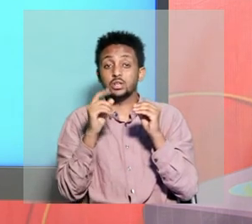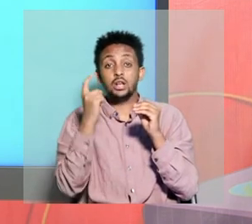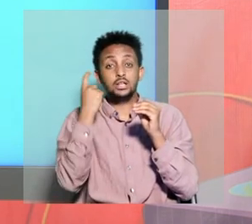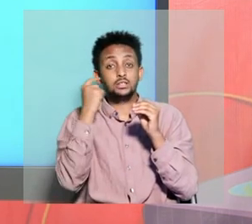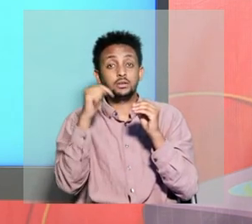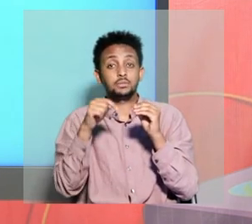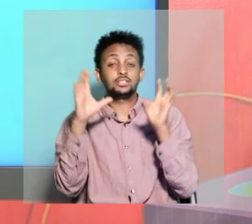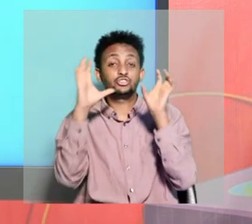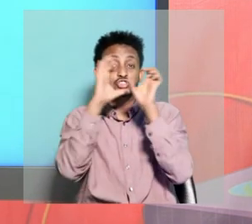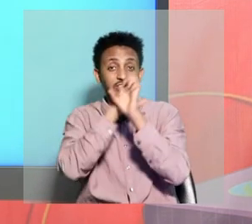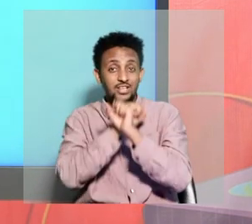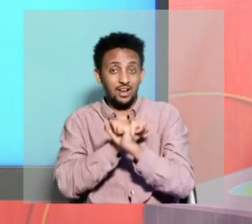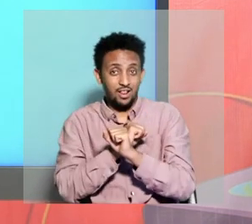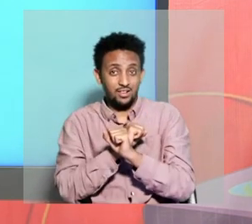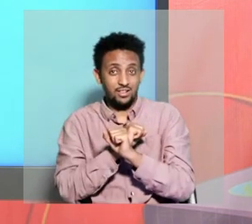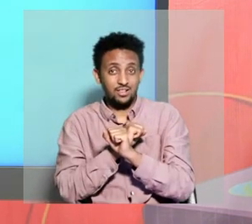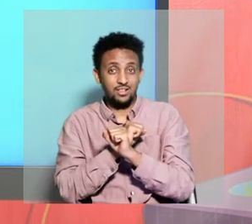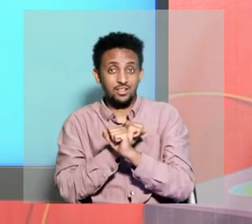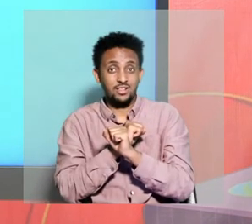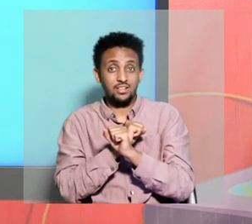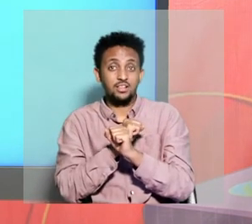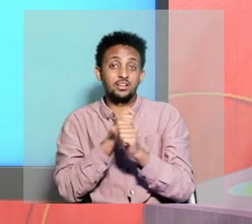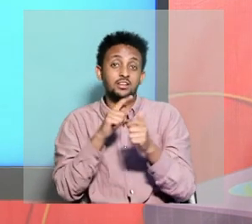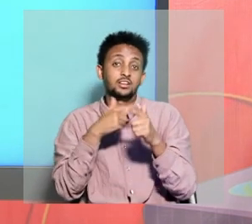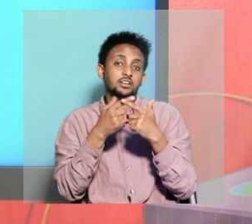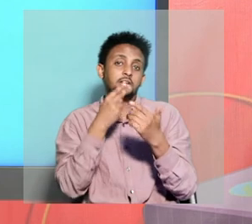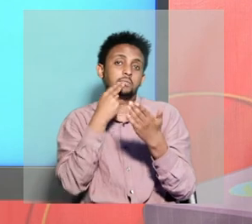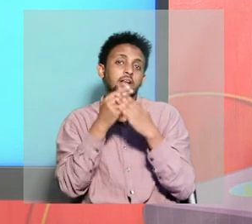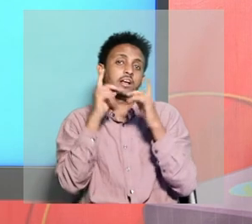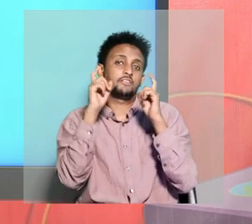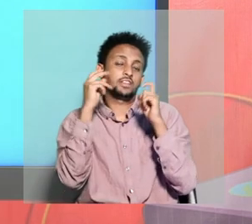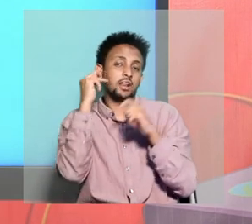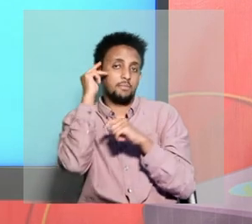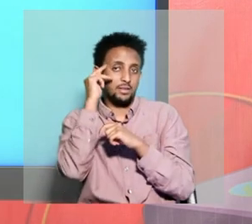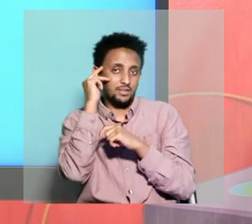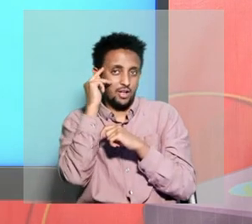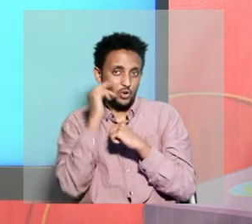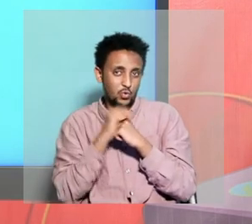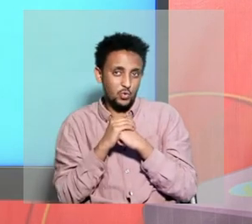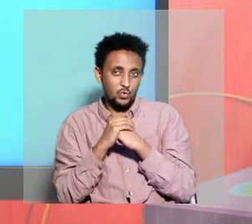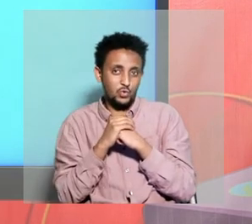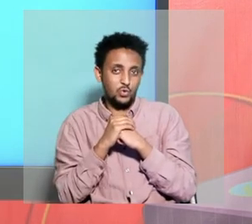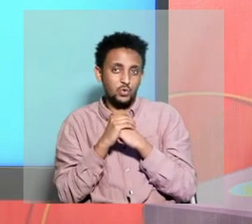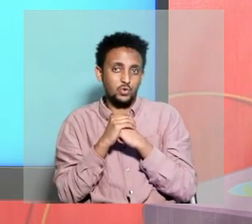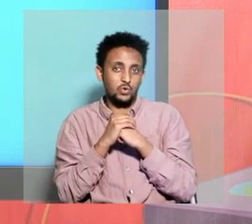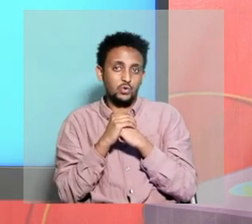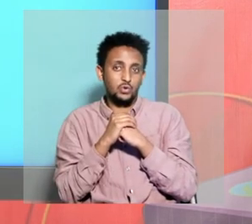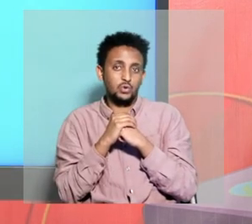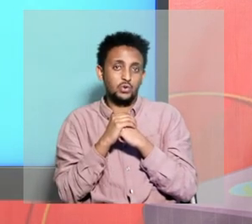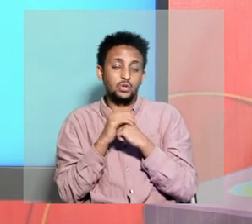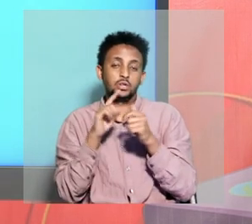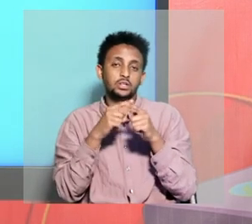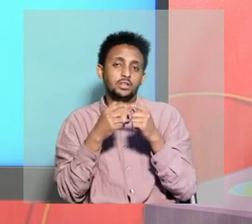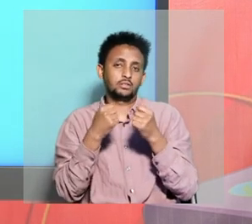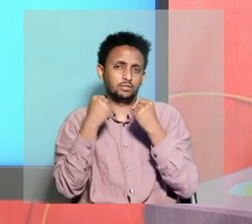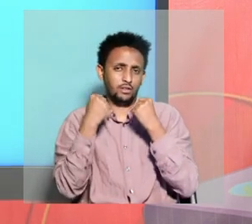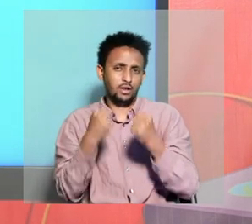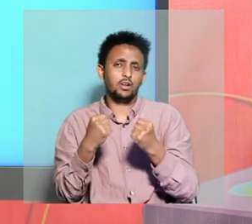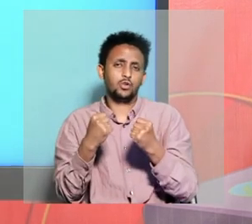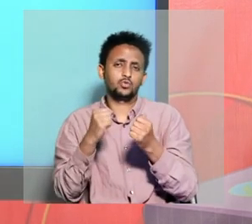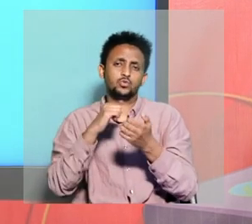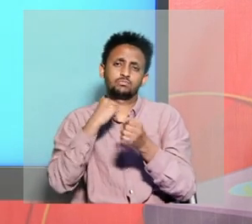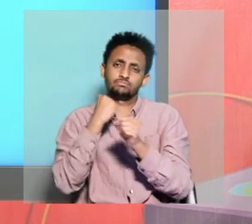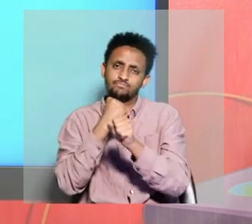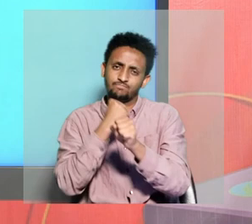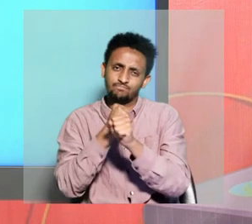lesanachin bezi attanaqanal. Gidi melkam fetanan menyilachu allo. እንግዲህ ጠንክራችሁ